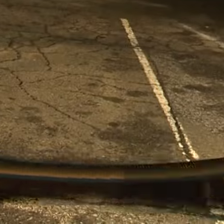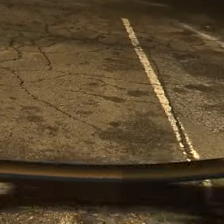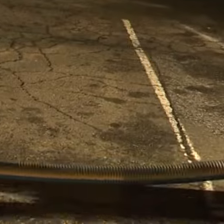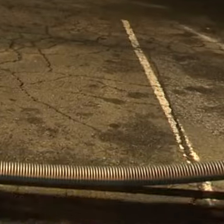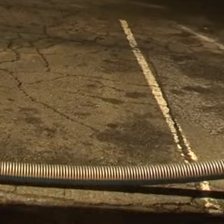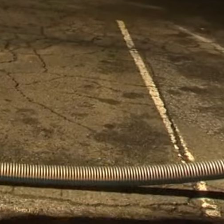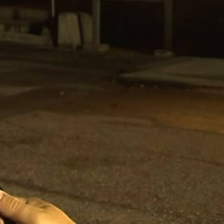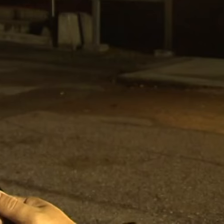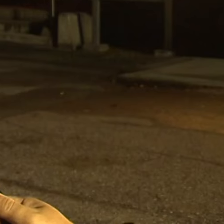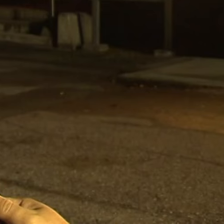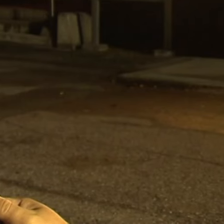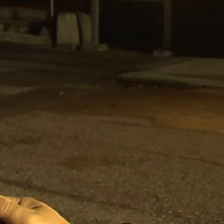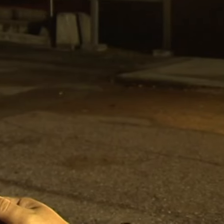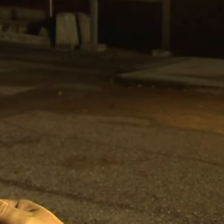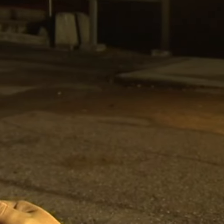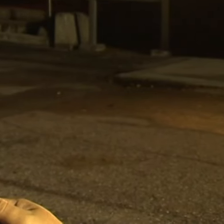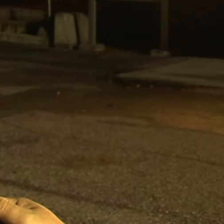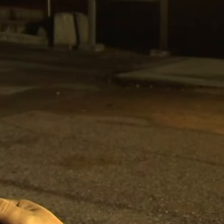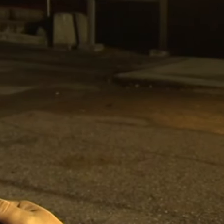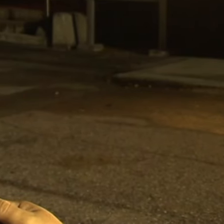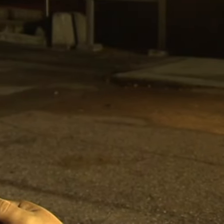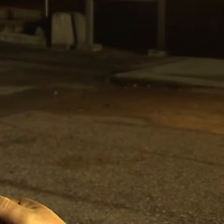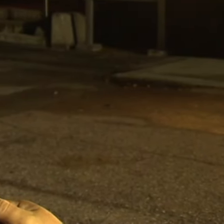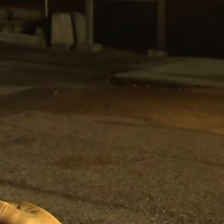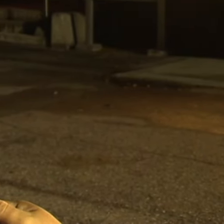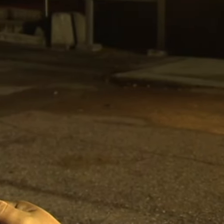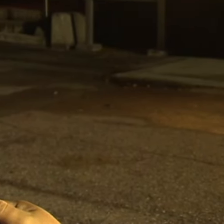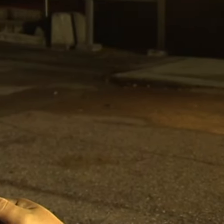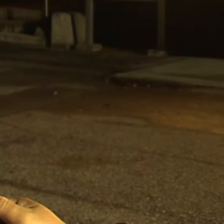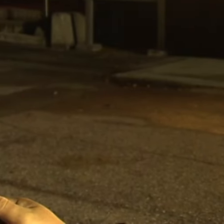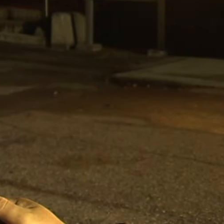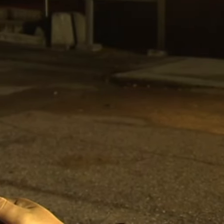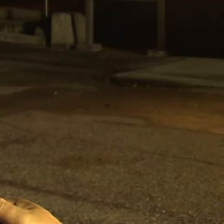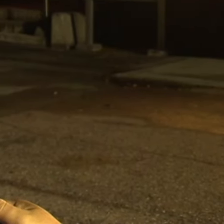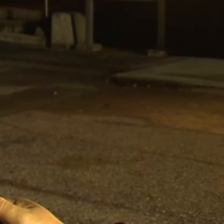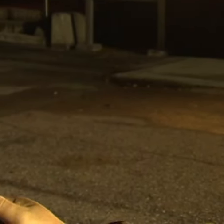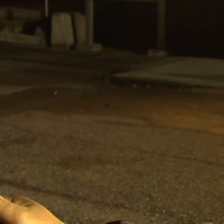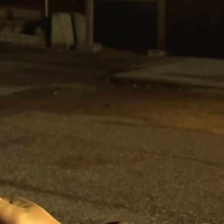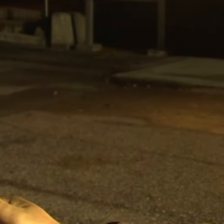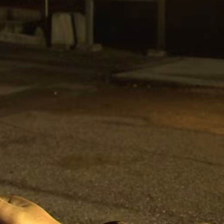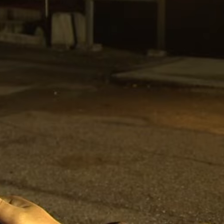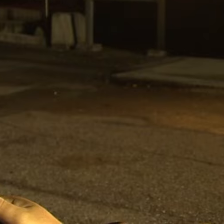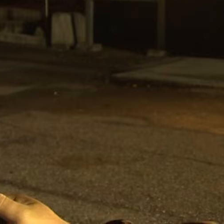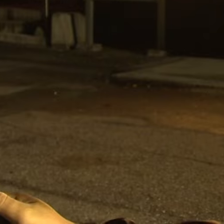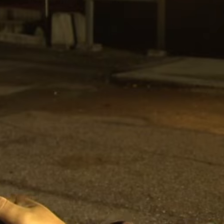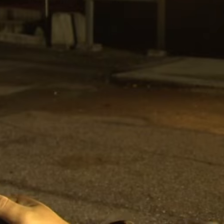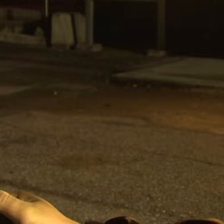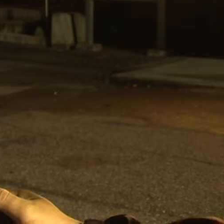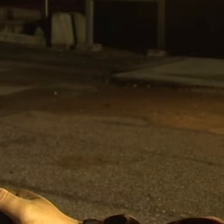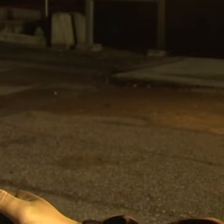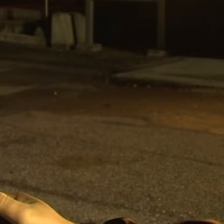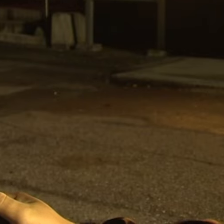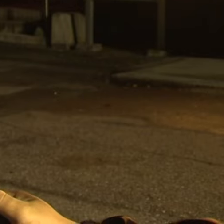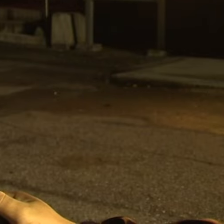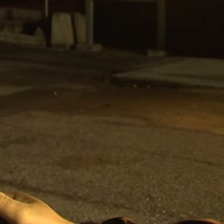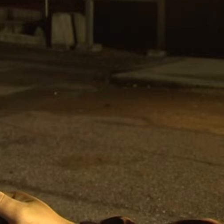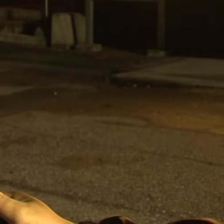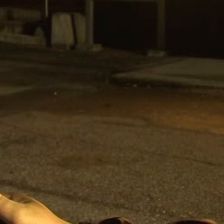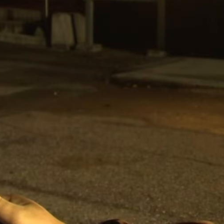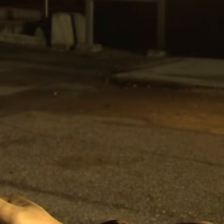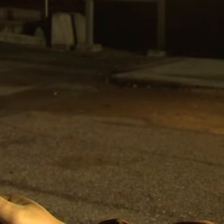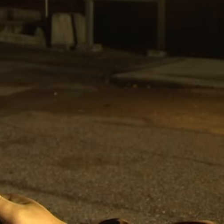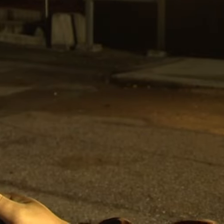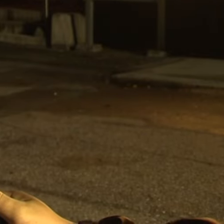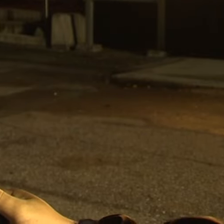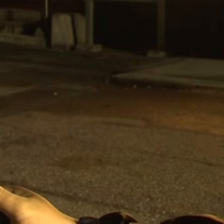ちょっと高いところをこう火災が発生した際に、迅速に消火活動を行えるように、消防操法